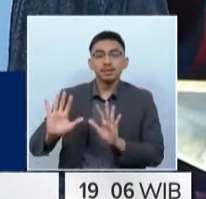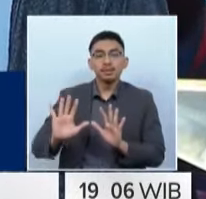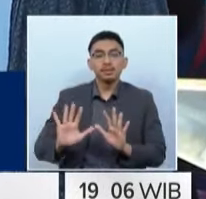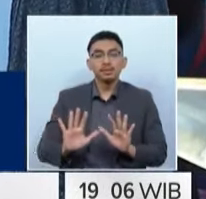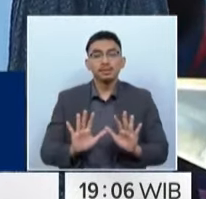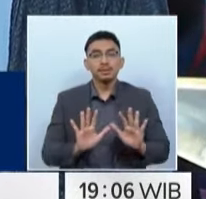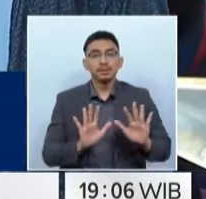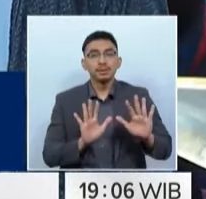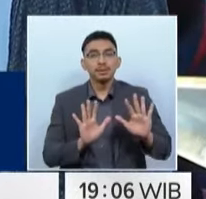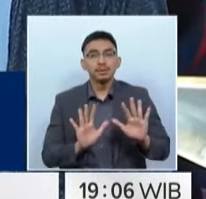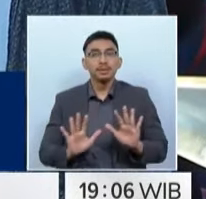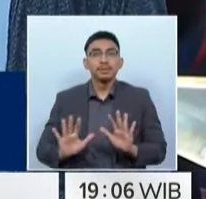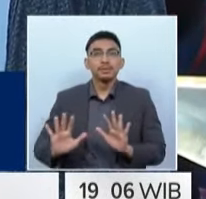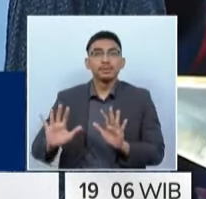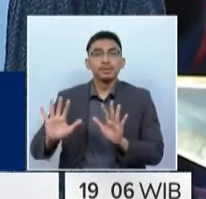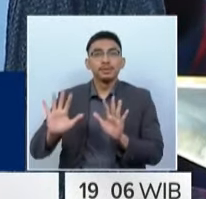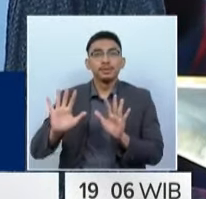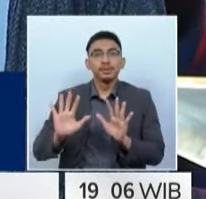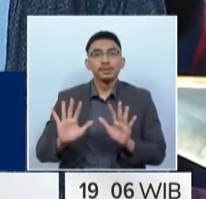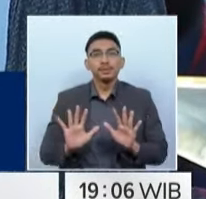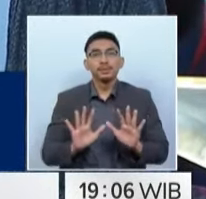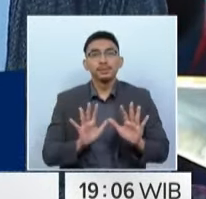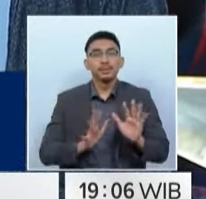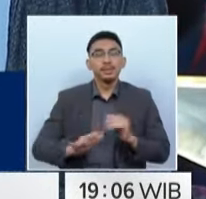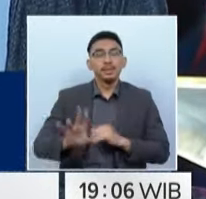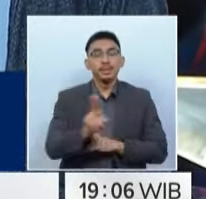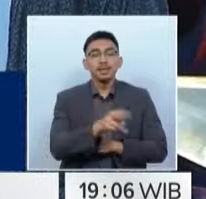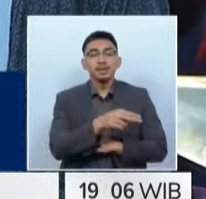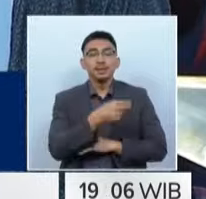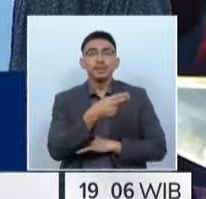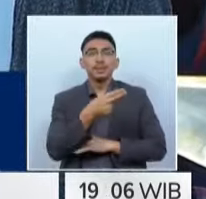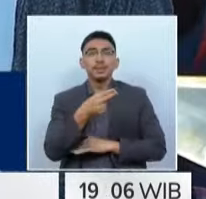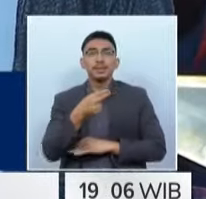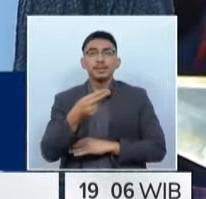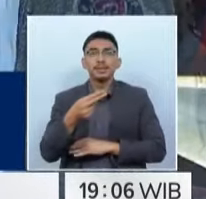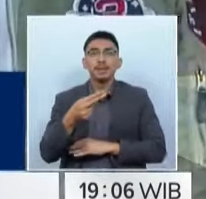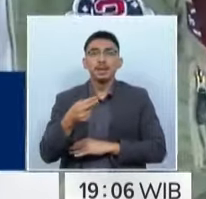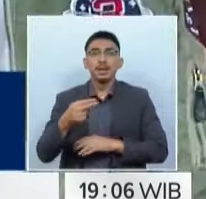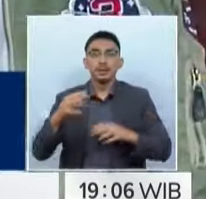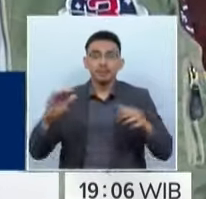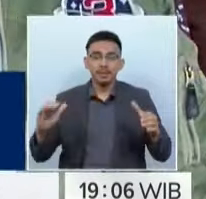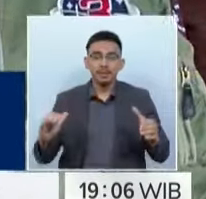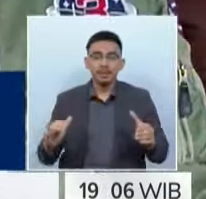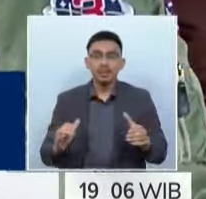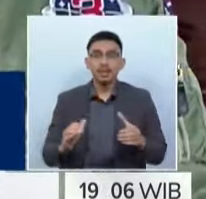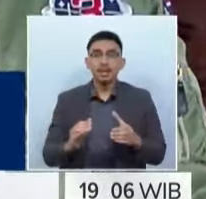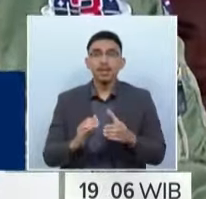kita berseru indonesia